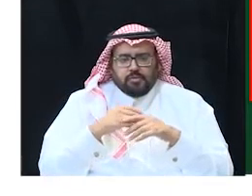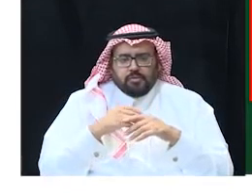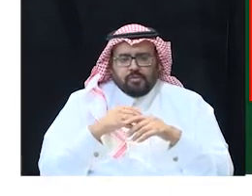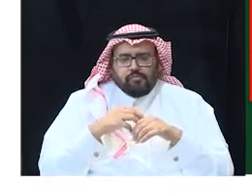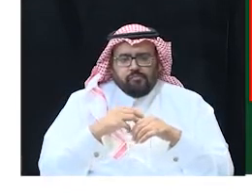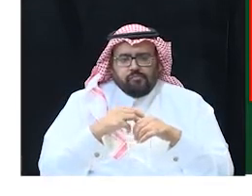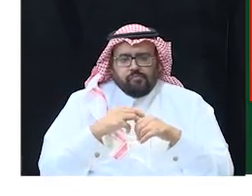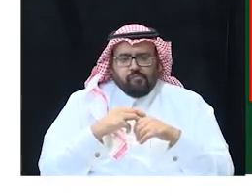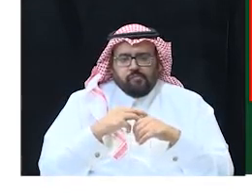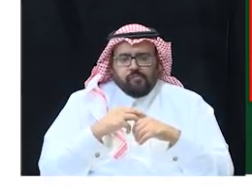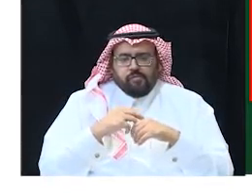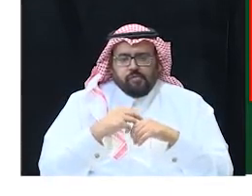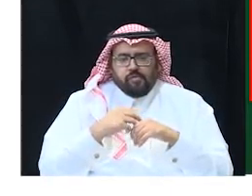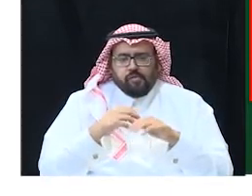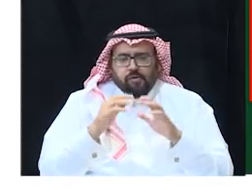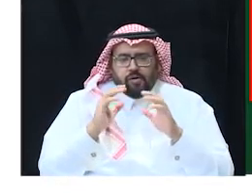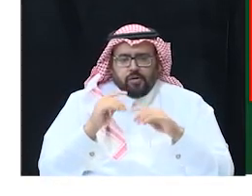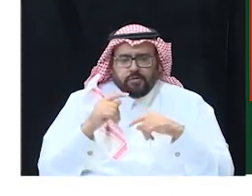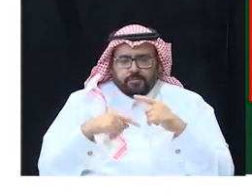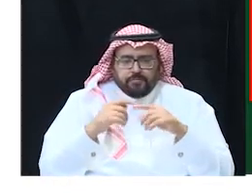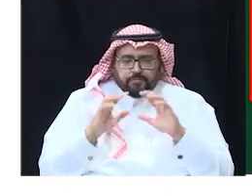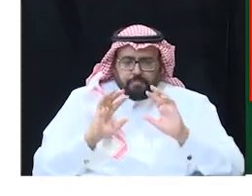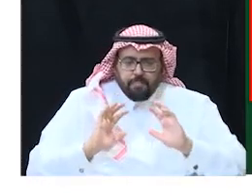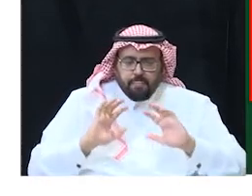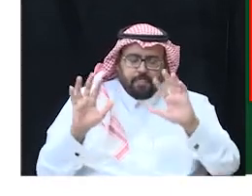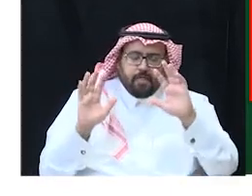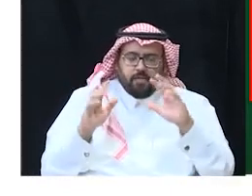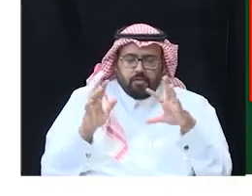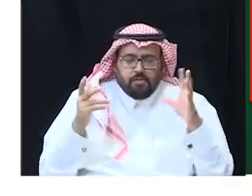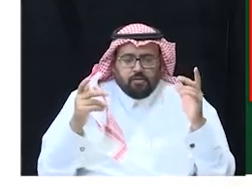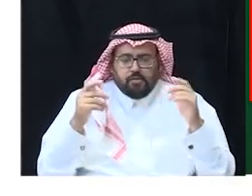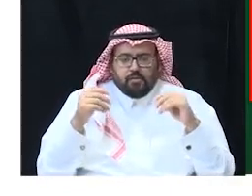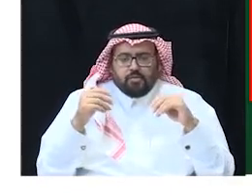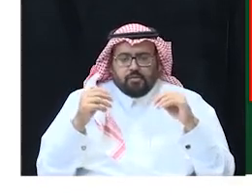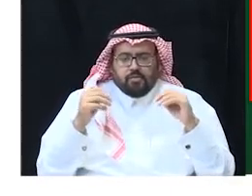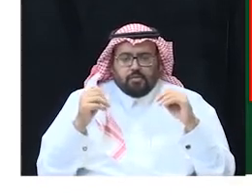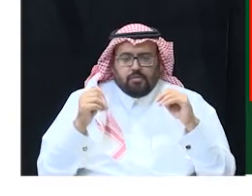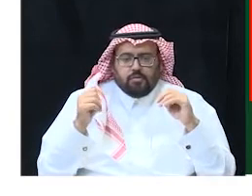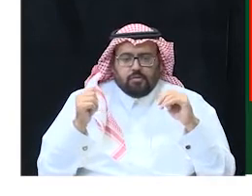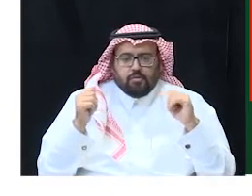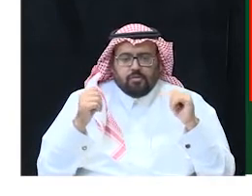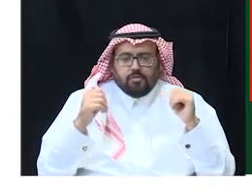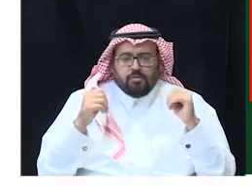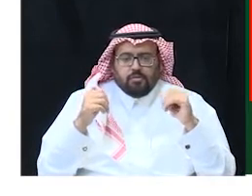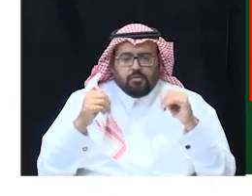السبب والنتيجة، ماذا يحدث إذا زادت القوة التي يؤثر بها على الجسم؟